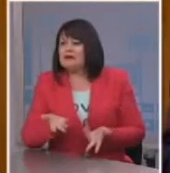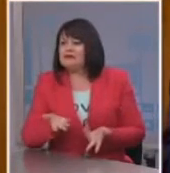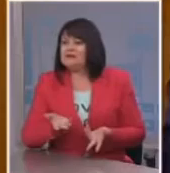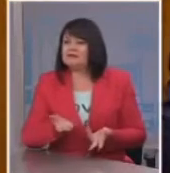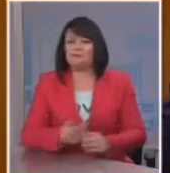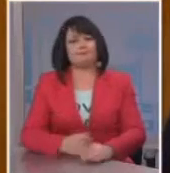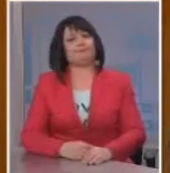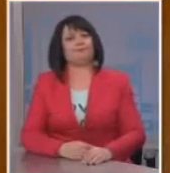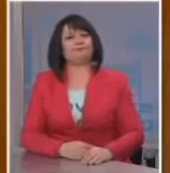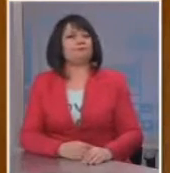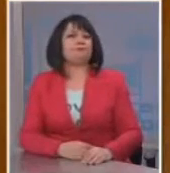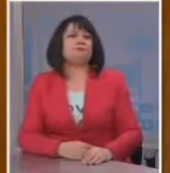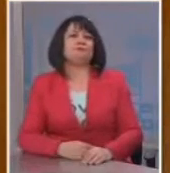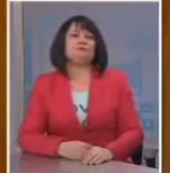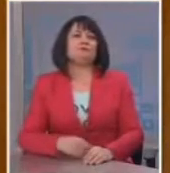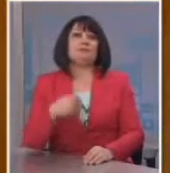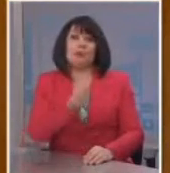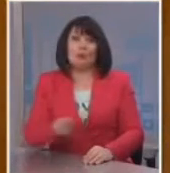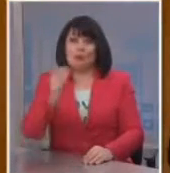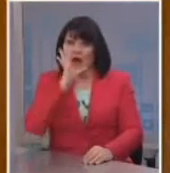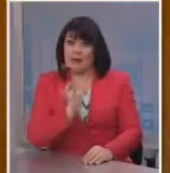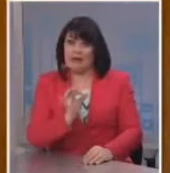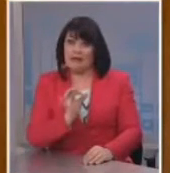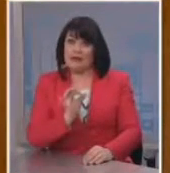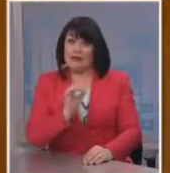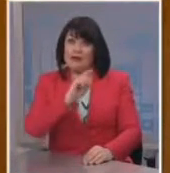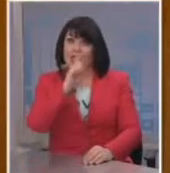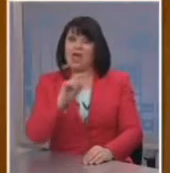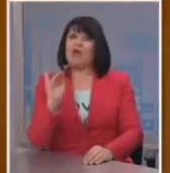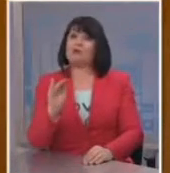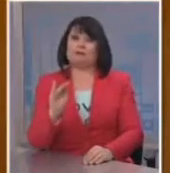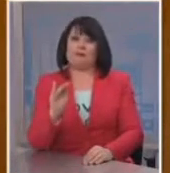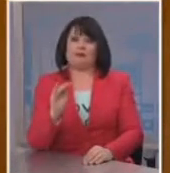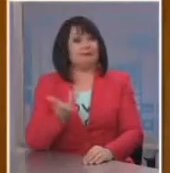Ή υπερβαίνει την απέτηση της αλήθειας το ερώτημα το οποίο θέτω?